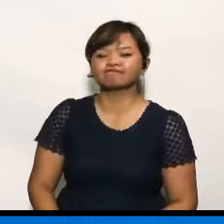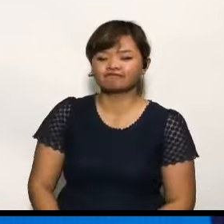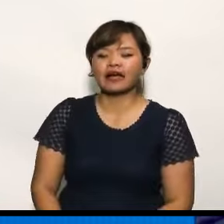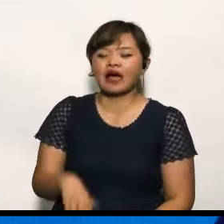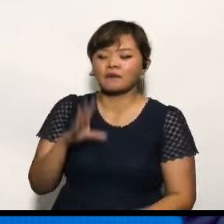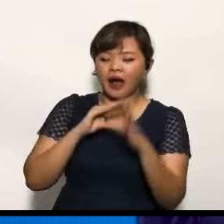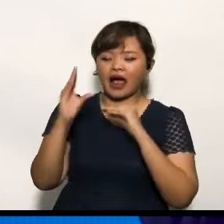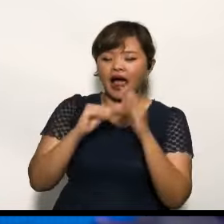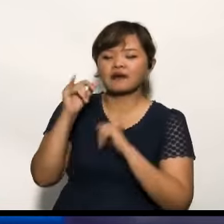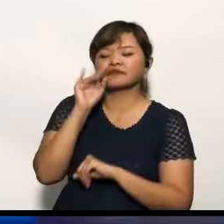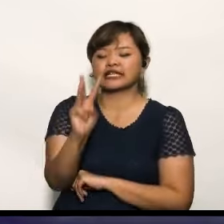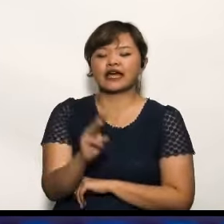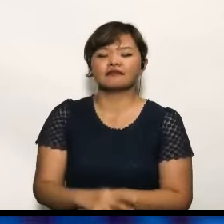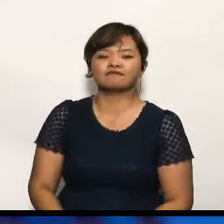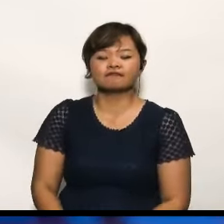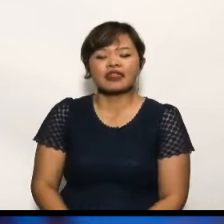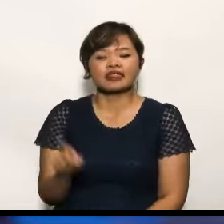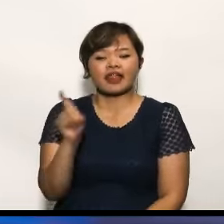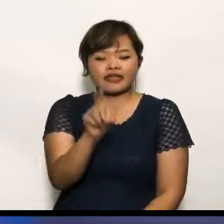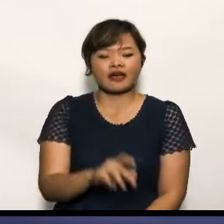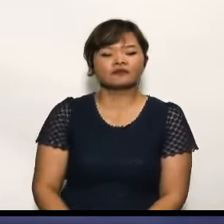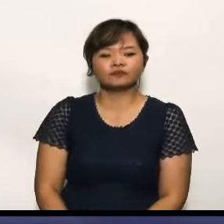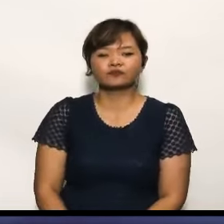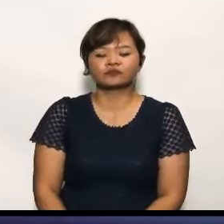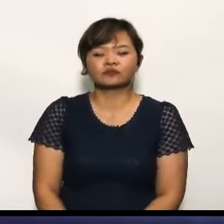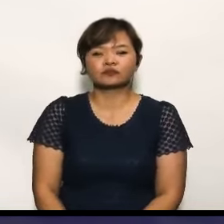bertiga, saya nanya waktu itu,